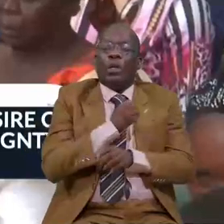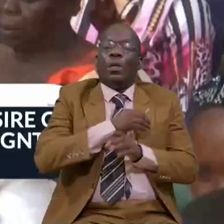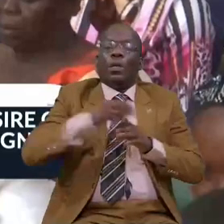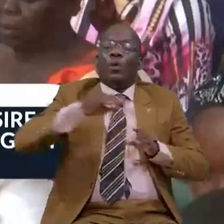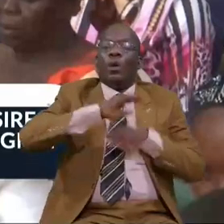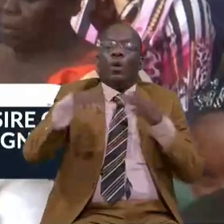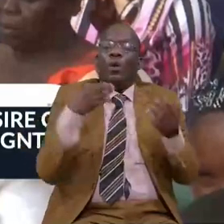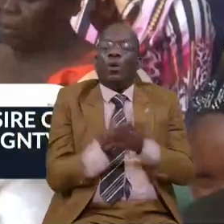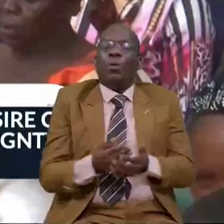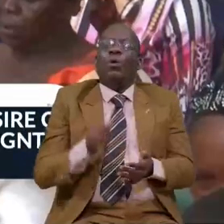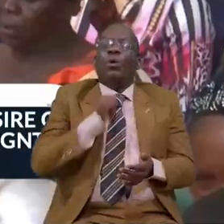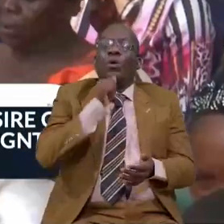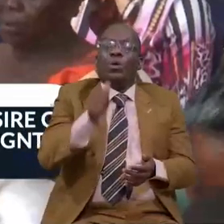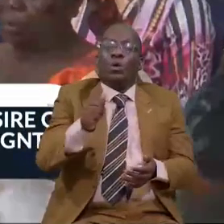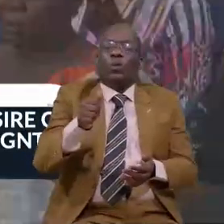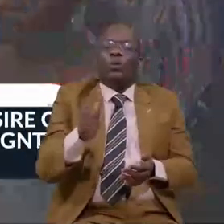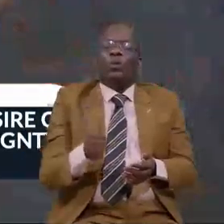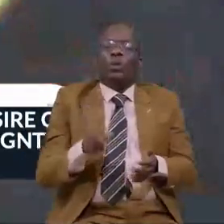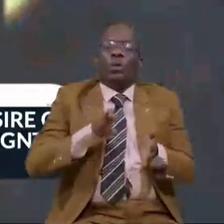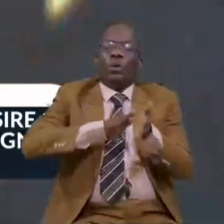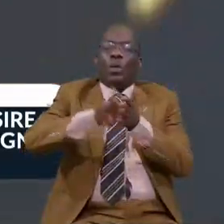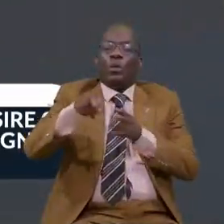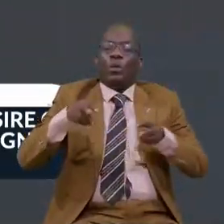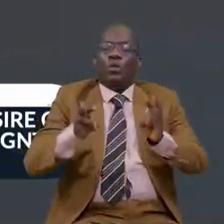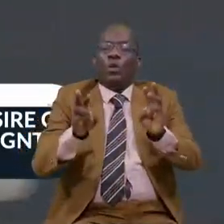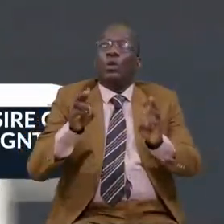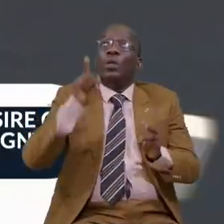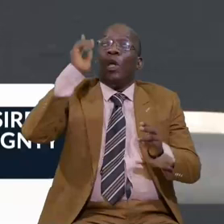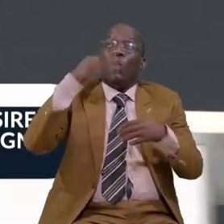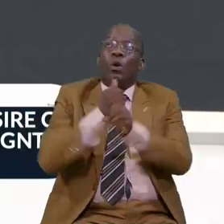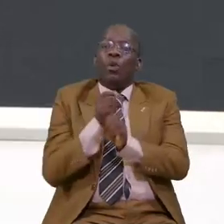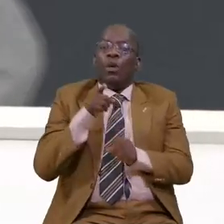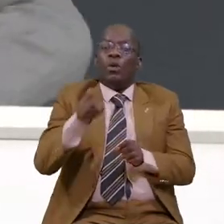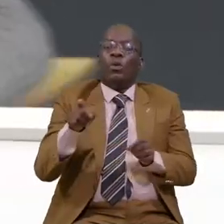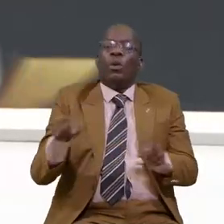Amen. Il va ôter toute impiété.